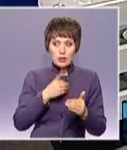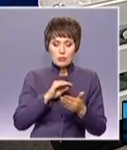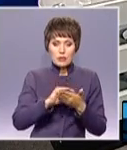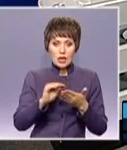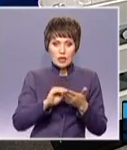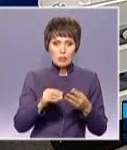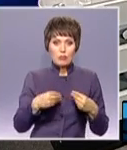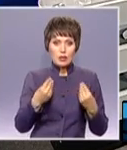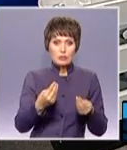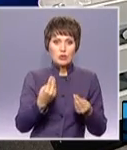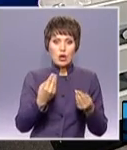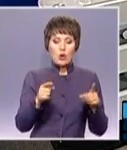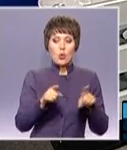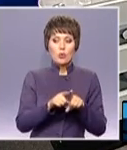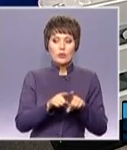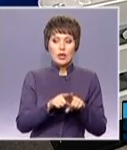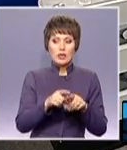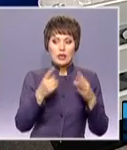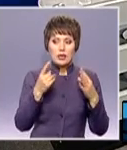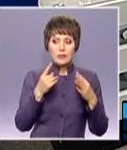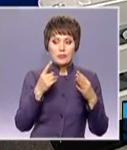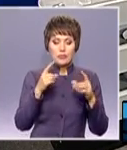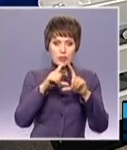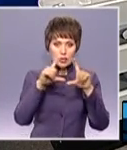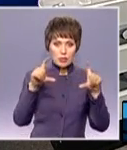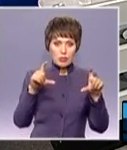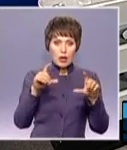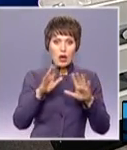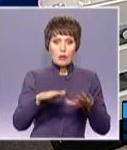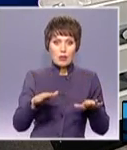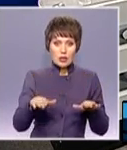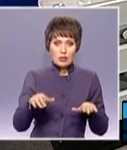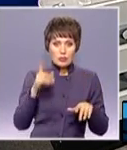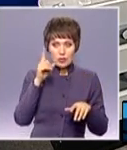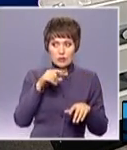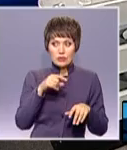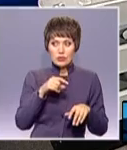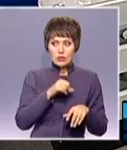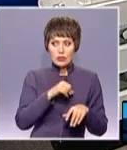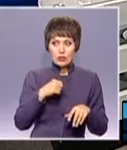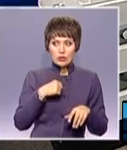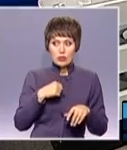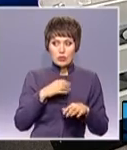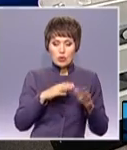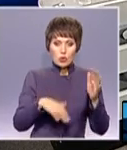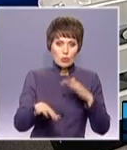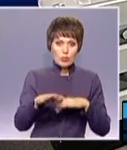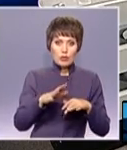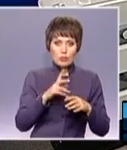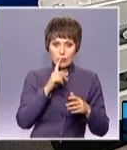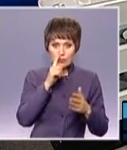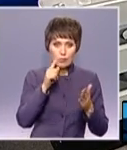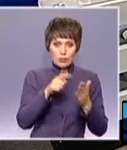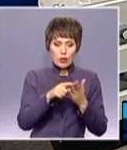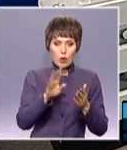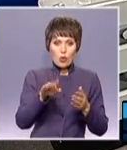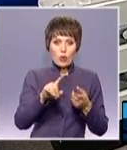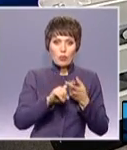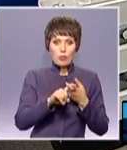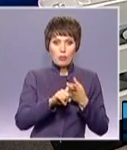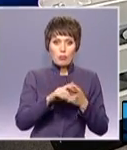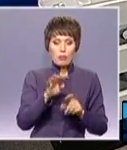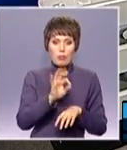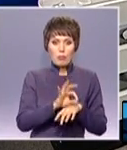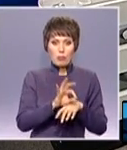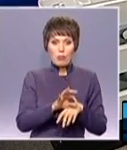береміз, ондай нелері бар, бірақ балаларды білесіздер ғой, өздері сүңгіп кетеді, шомылып кетеді, сосын инфекционный больницадан бірақ